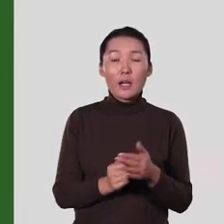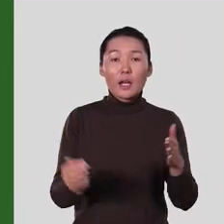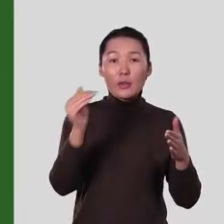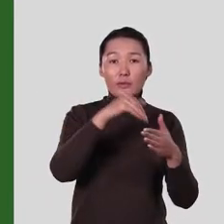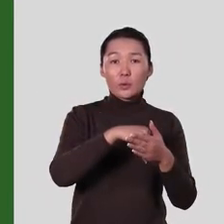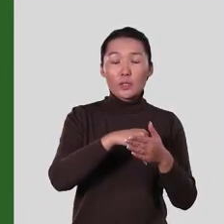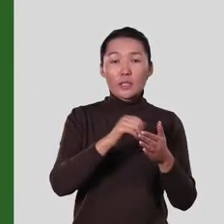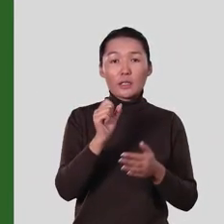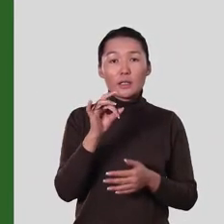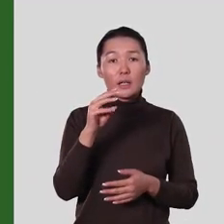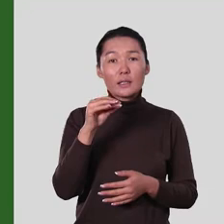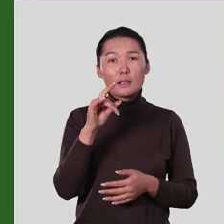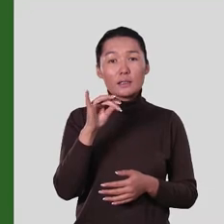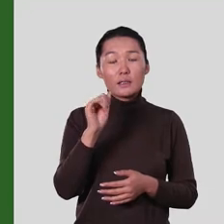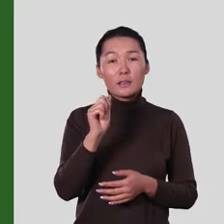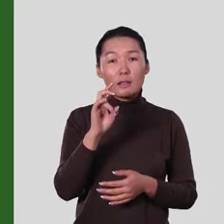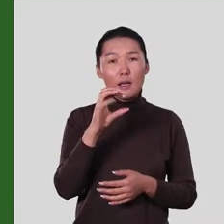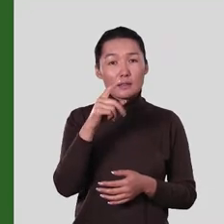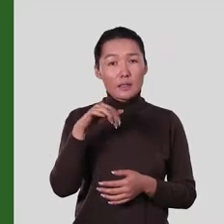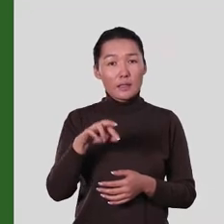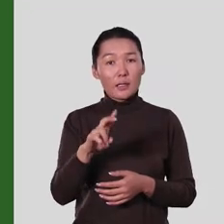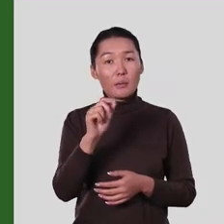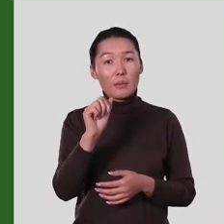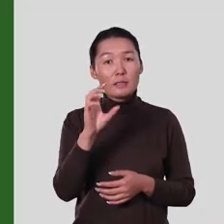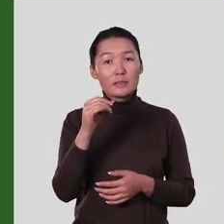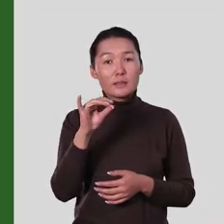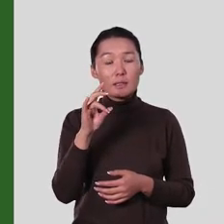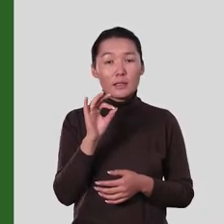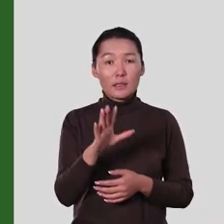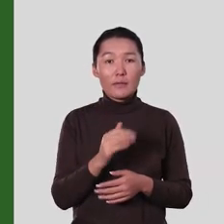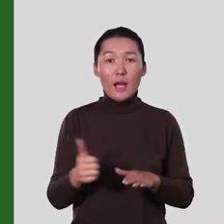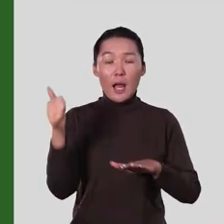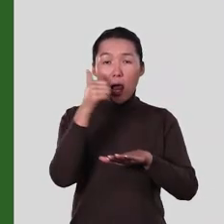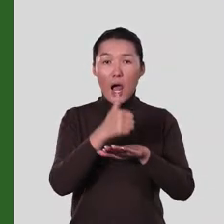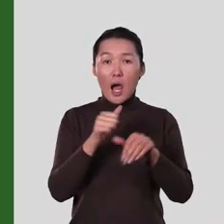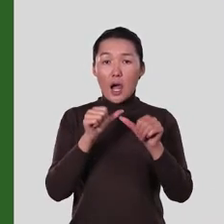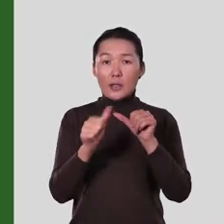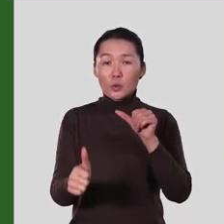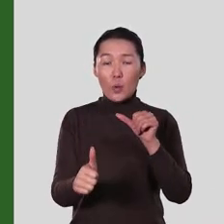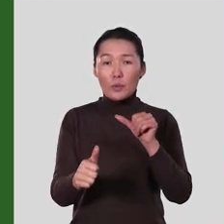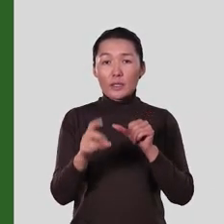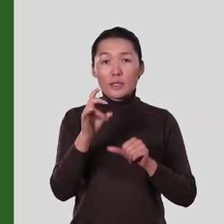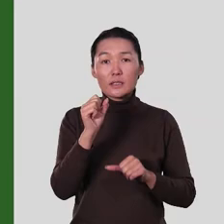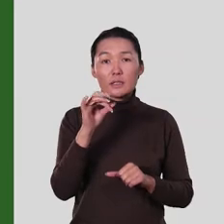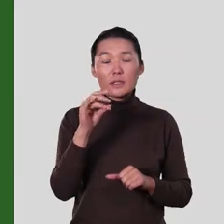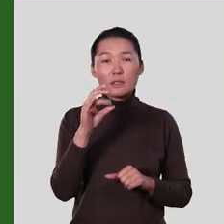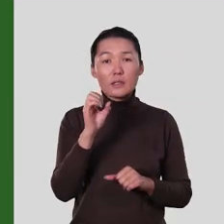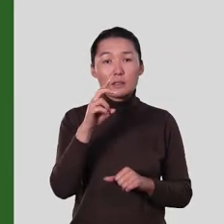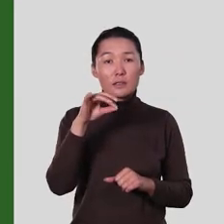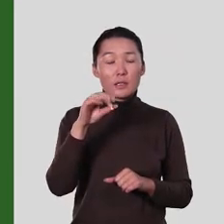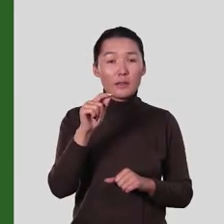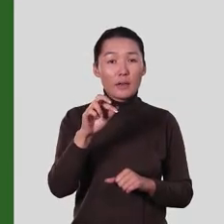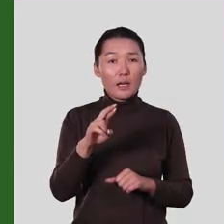внутренних артезианских бассейнов. Основная особенность Нарынского